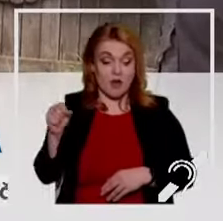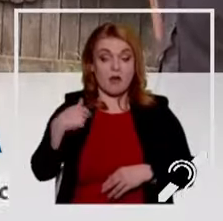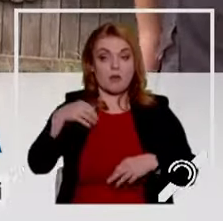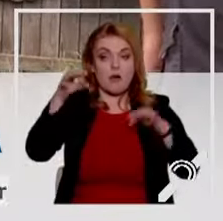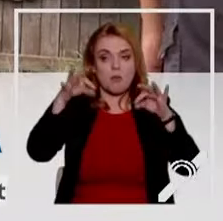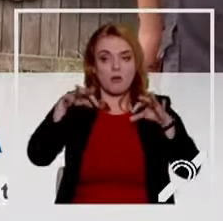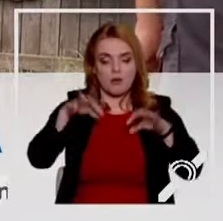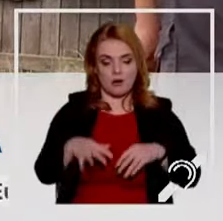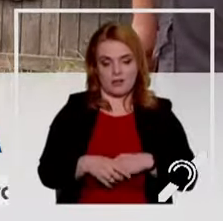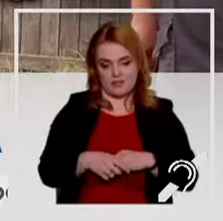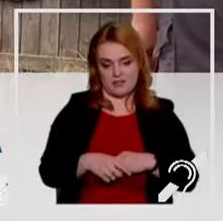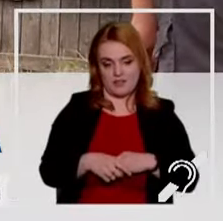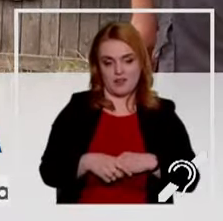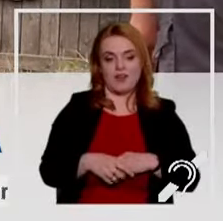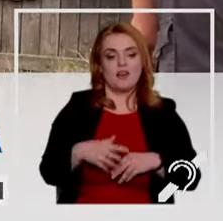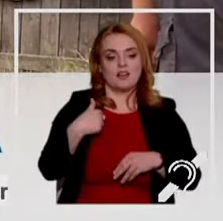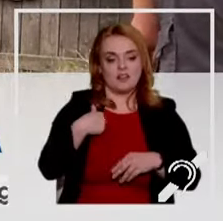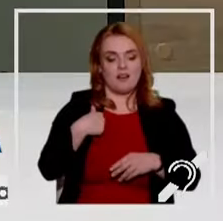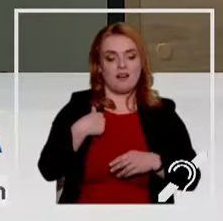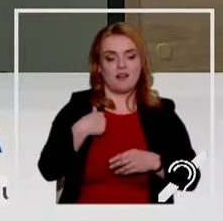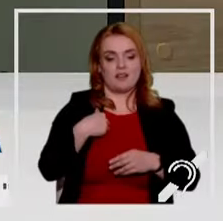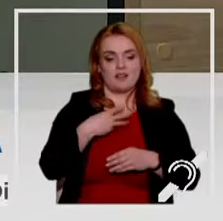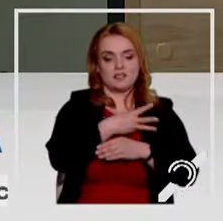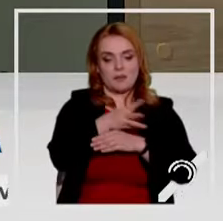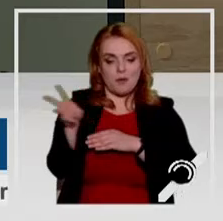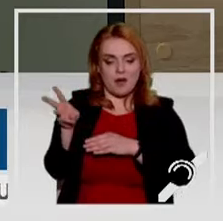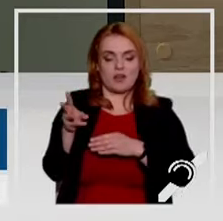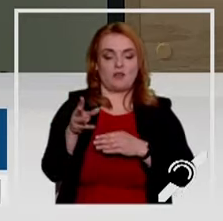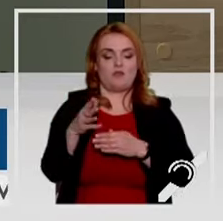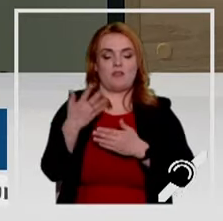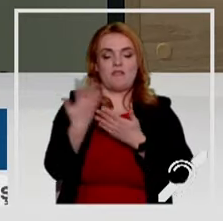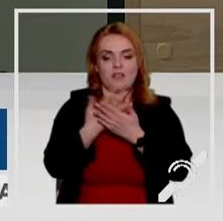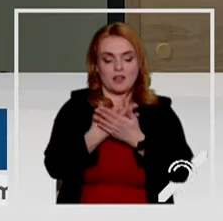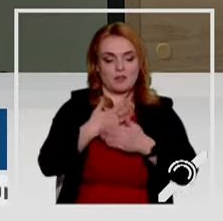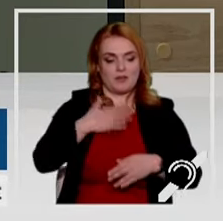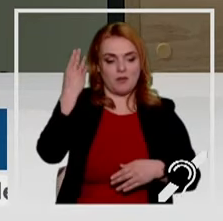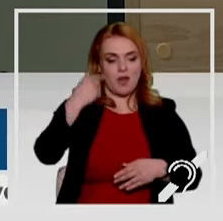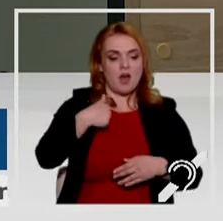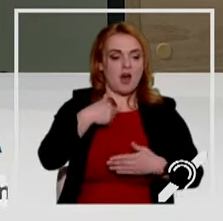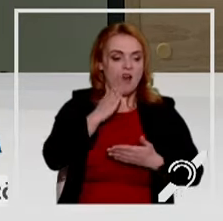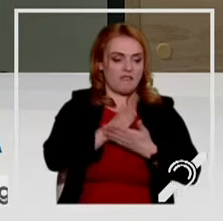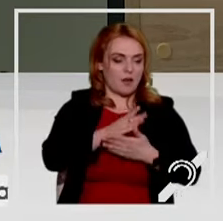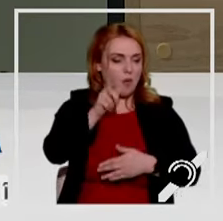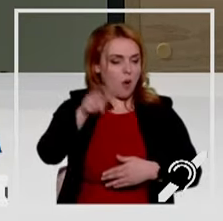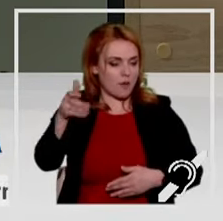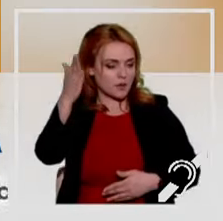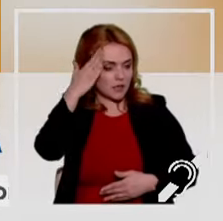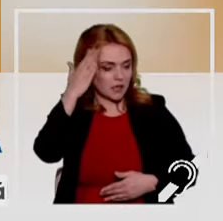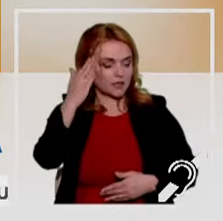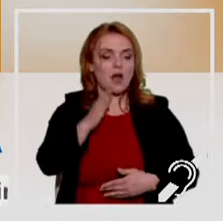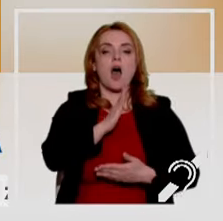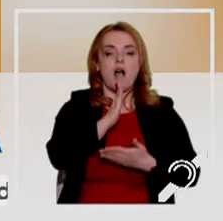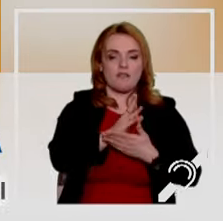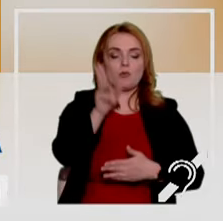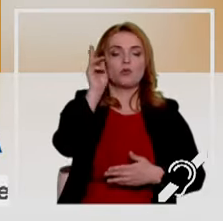acasă, vreau să vând filmele de la mine acasă peste tot, pentru că haideți să recunoaștem, noi avem oameni talentați, avem cu cine munci. Tot